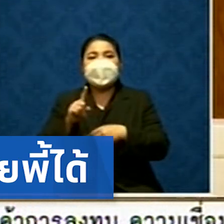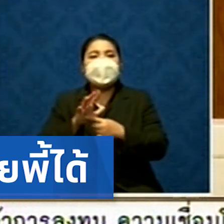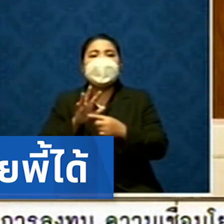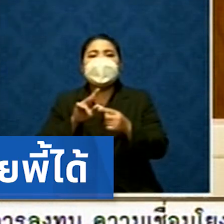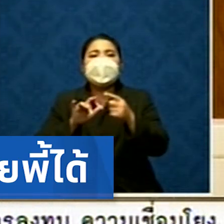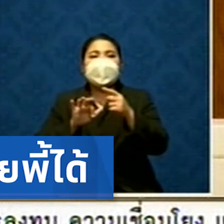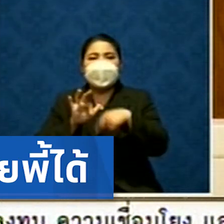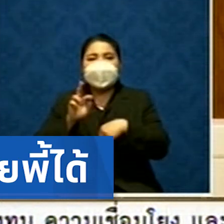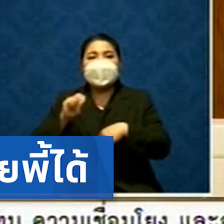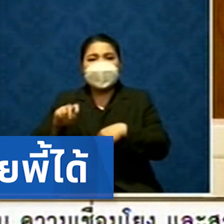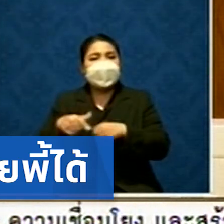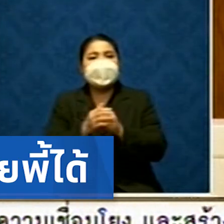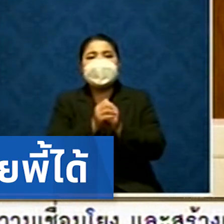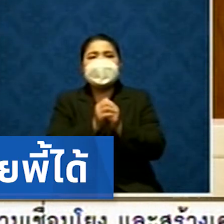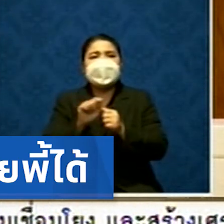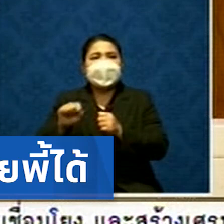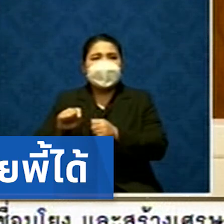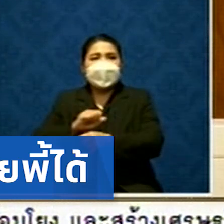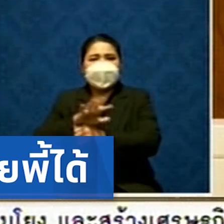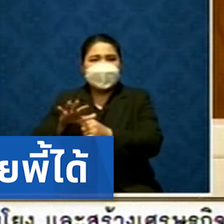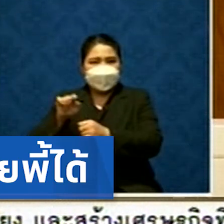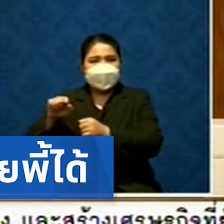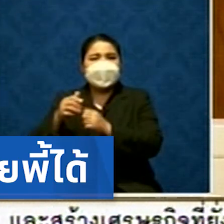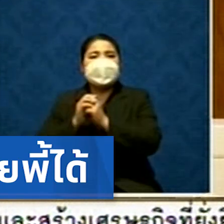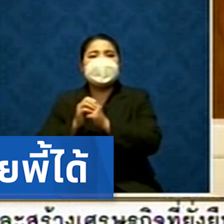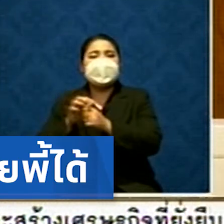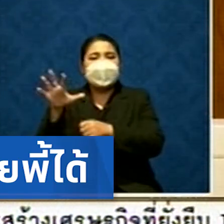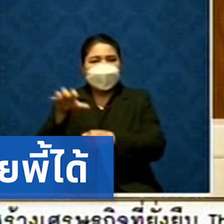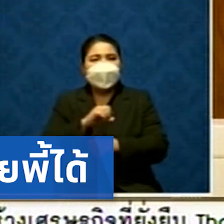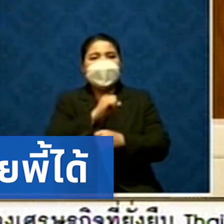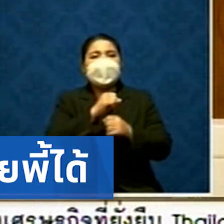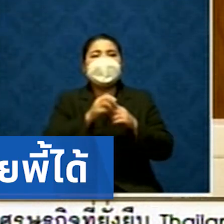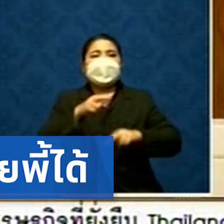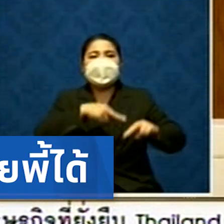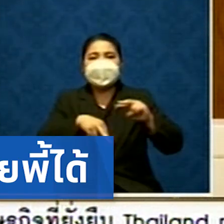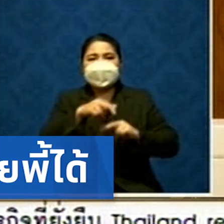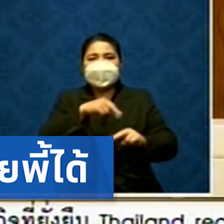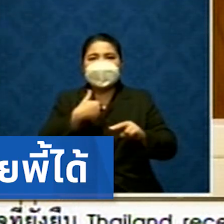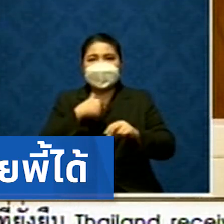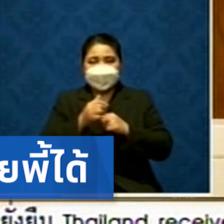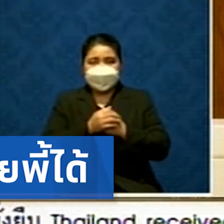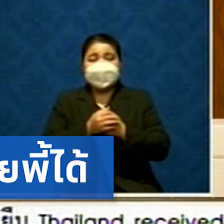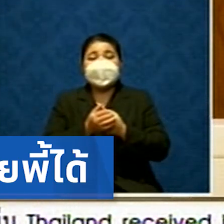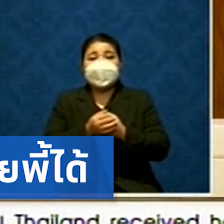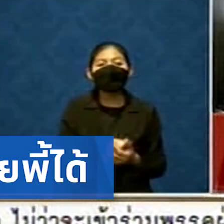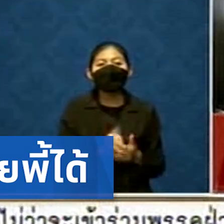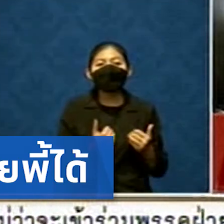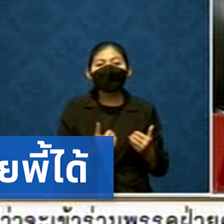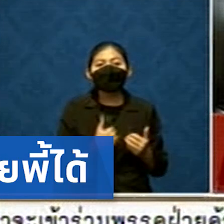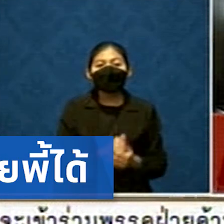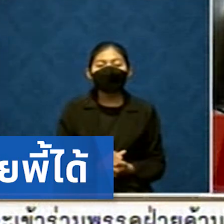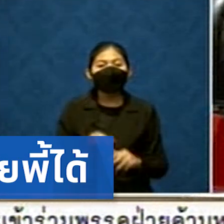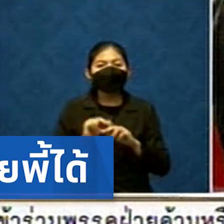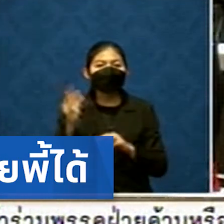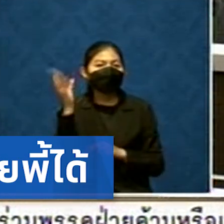นอื่นเป็นยังไงแต่ว่าคุณอนุทินและศักดิ์สยามนั้นไปกินข้าวแต่ว่าต่อให้ไปกินข้าวก็จะมีการฟังการอภิปรายตลอดสส.อิ่มธีรัตน์นะครับ